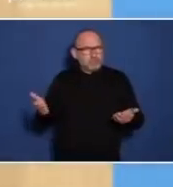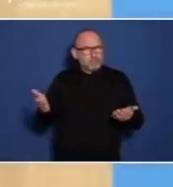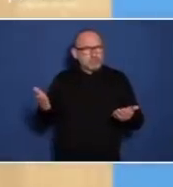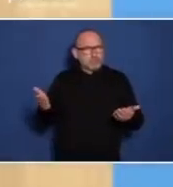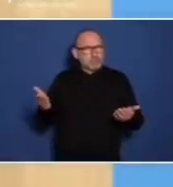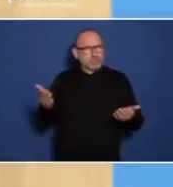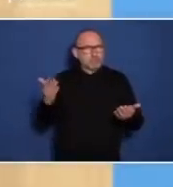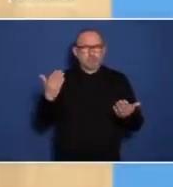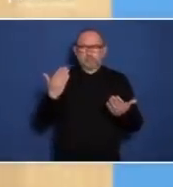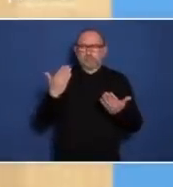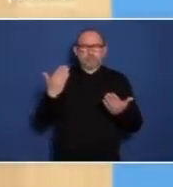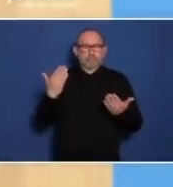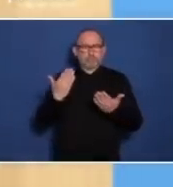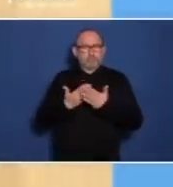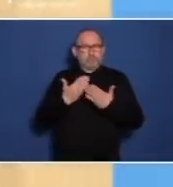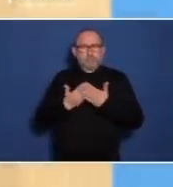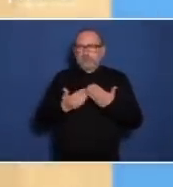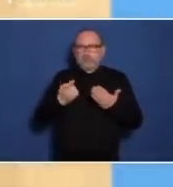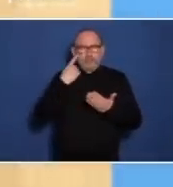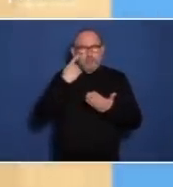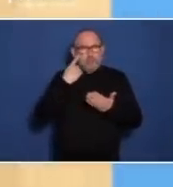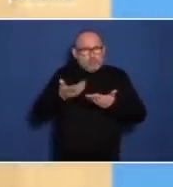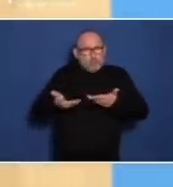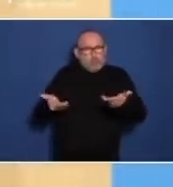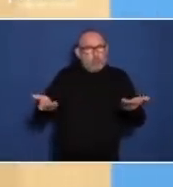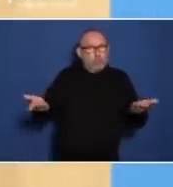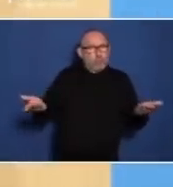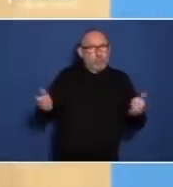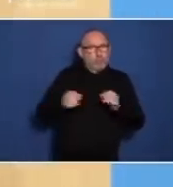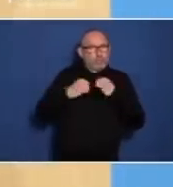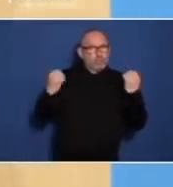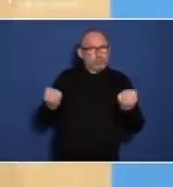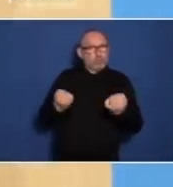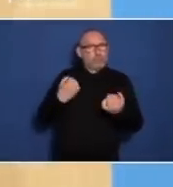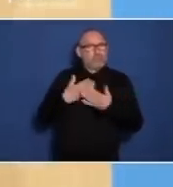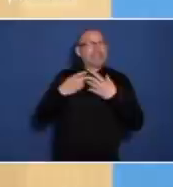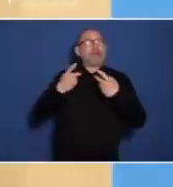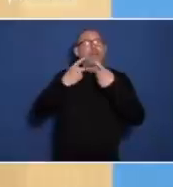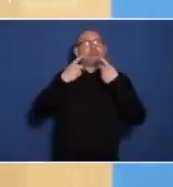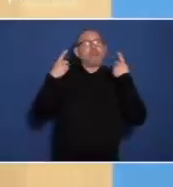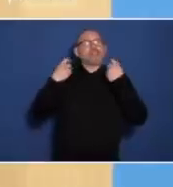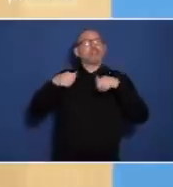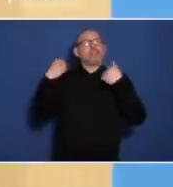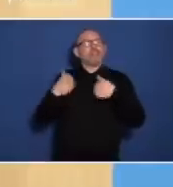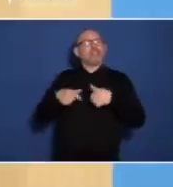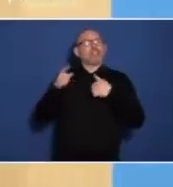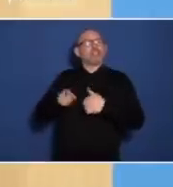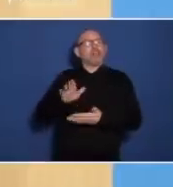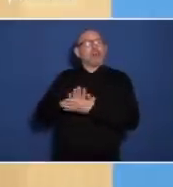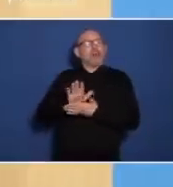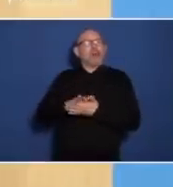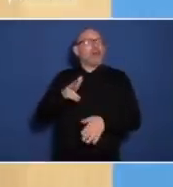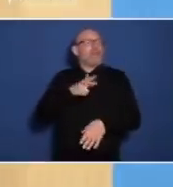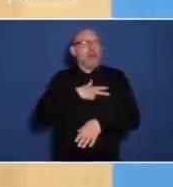das Ausmaß hat, wie es im Moment noch ist, soll die Maskenpflicht aufrechterhalten werden. Ich glaube, ich habe die Frage nicht ganz